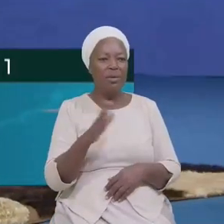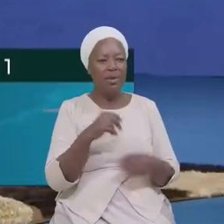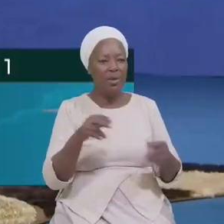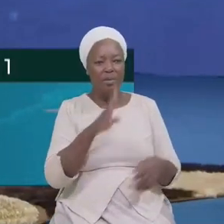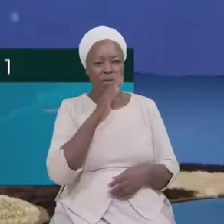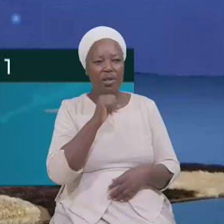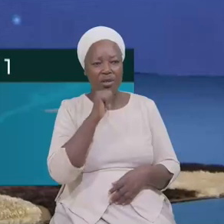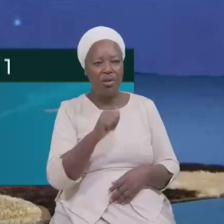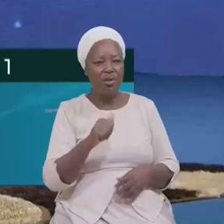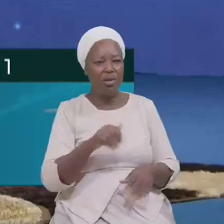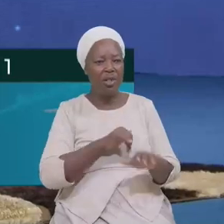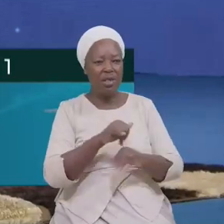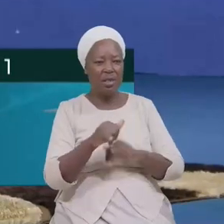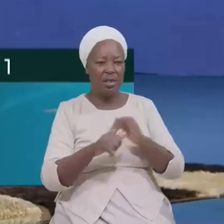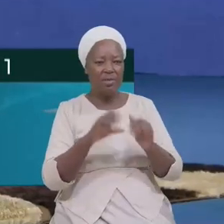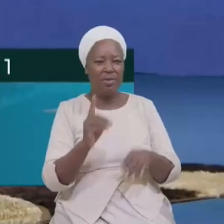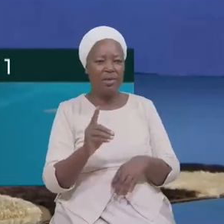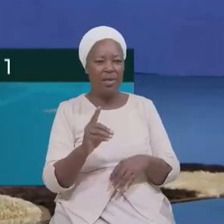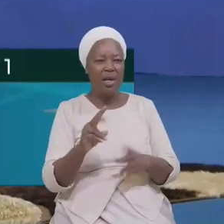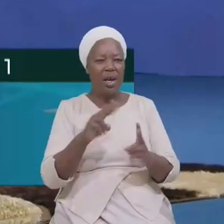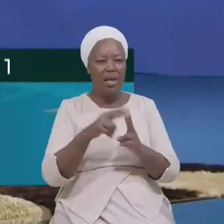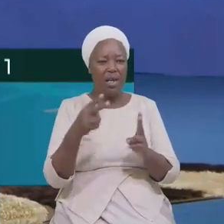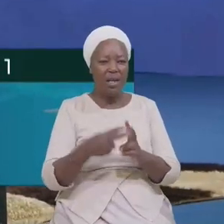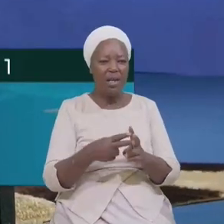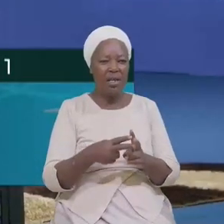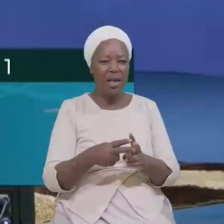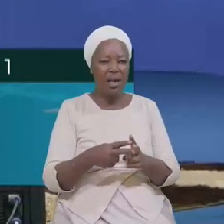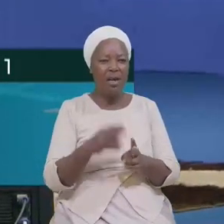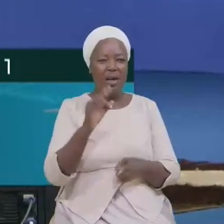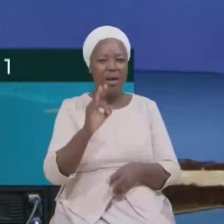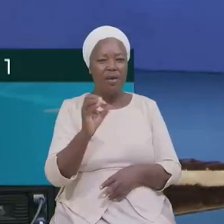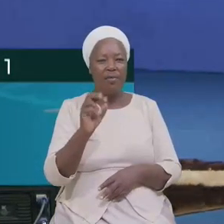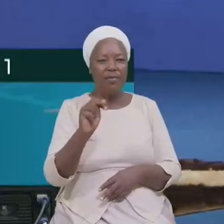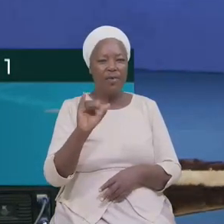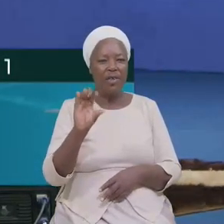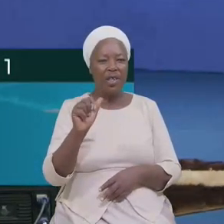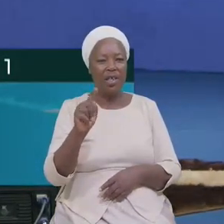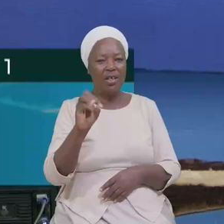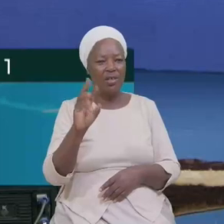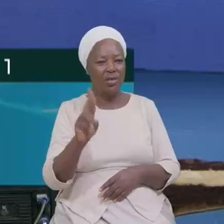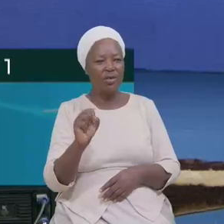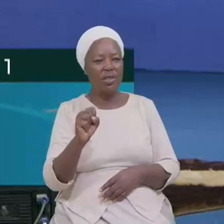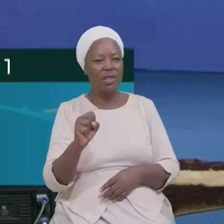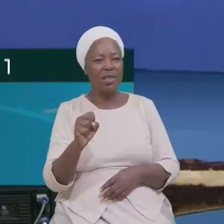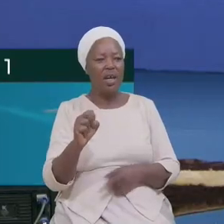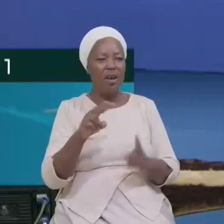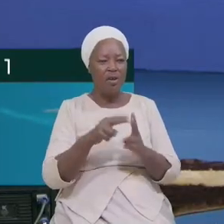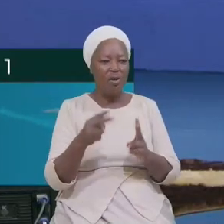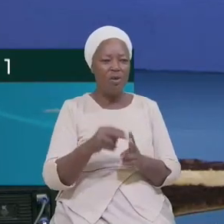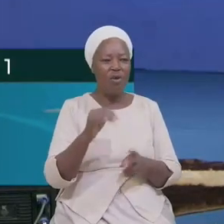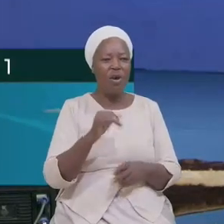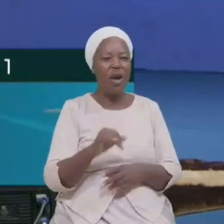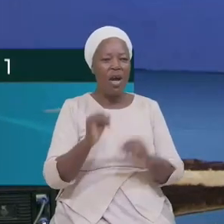Ne vous y trompez pas. Ni les impudiques, ni les idolâtres, ni